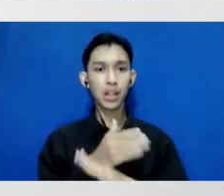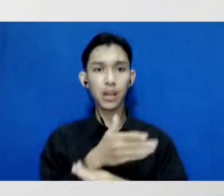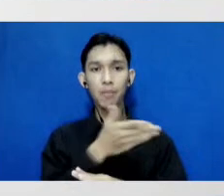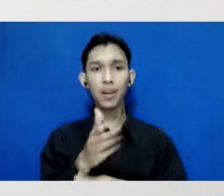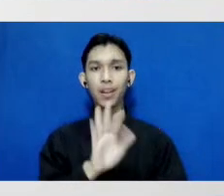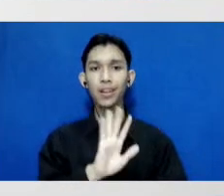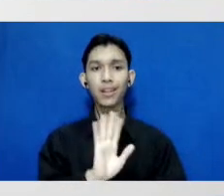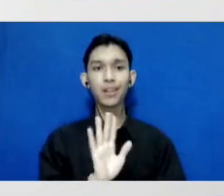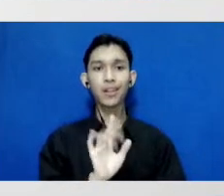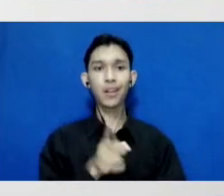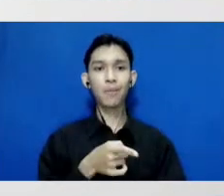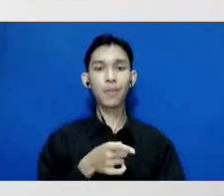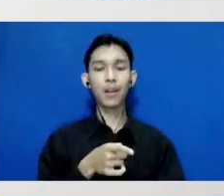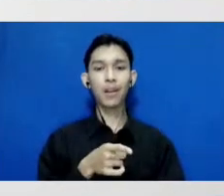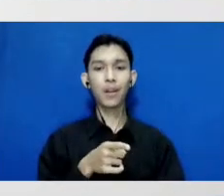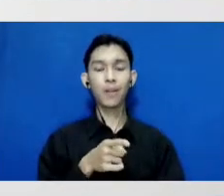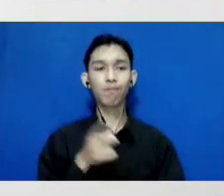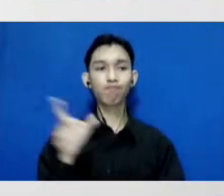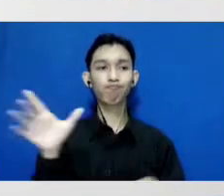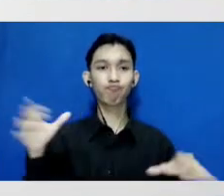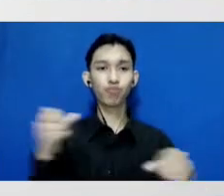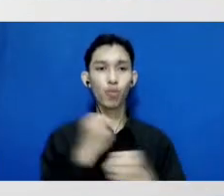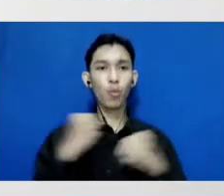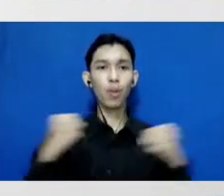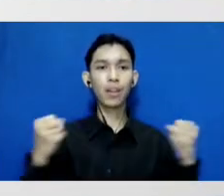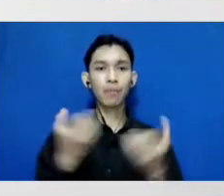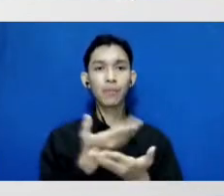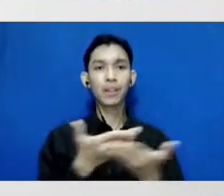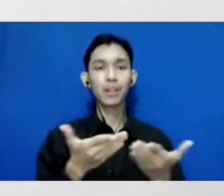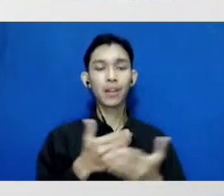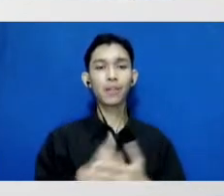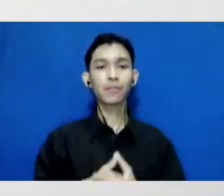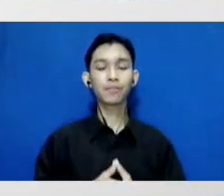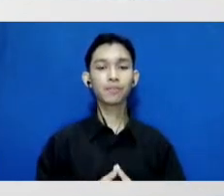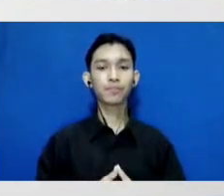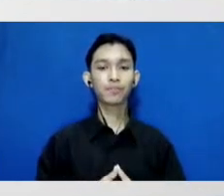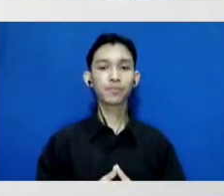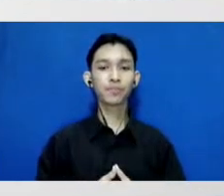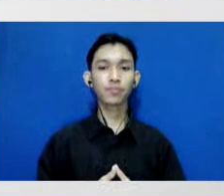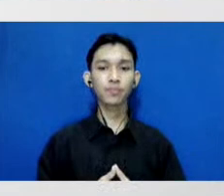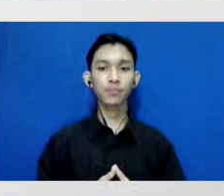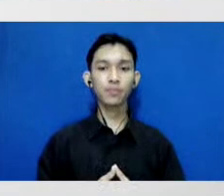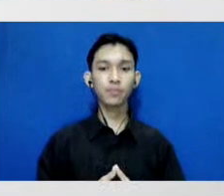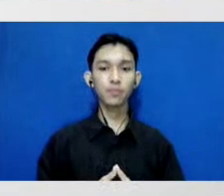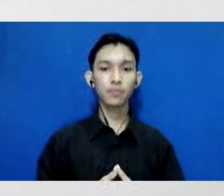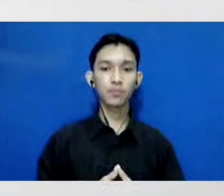menggunakan monopoli power mereka untuk mengabuse konsumen misalnya. Jadi akan ada